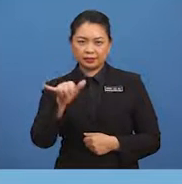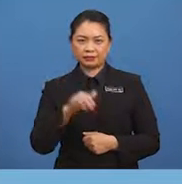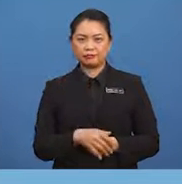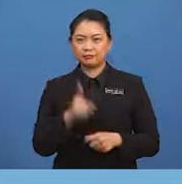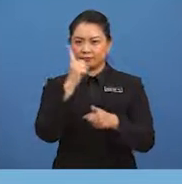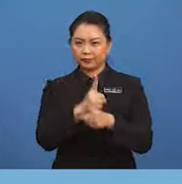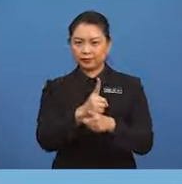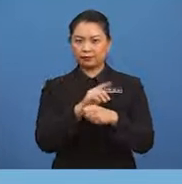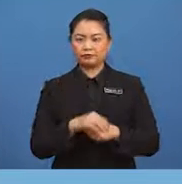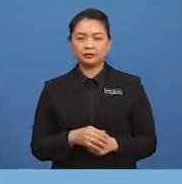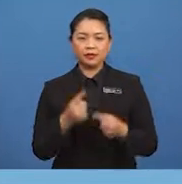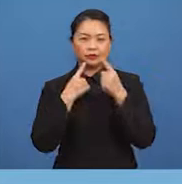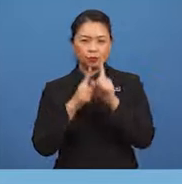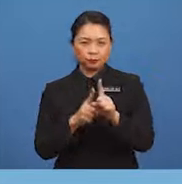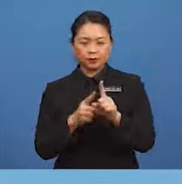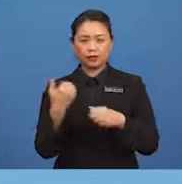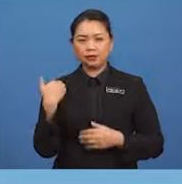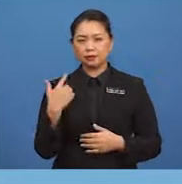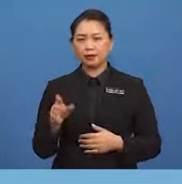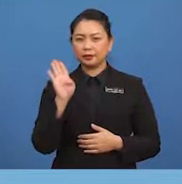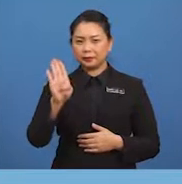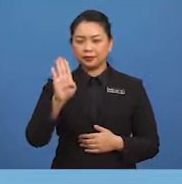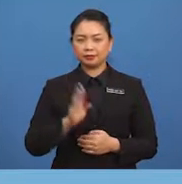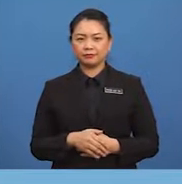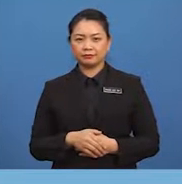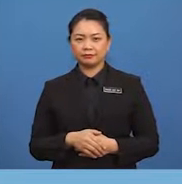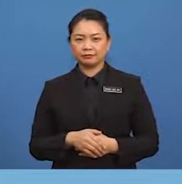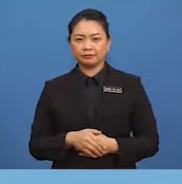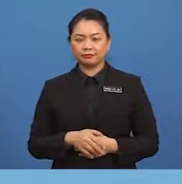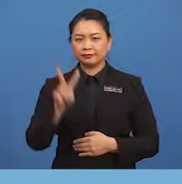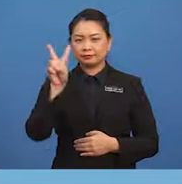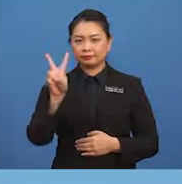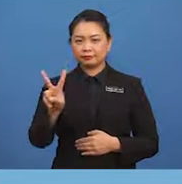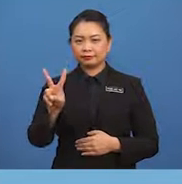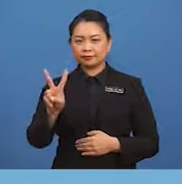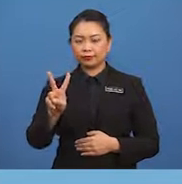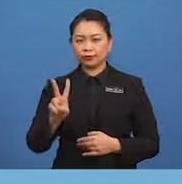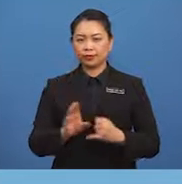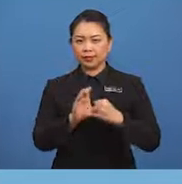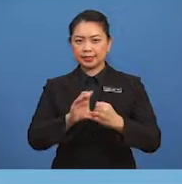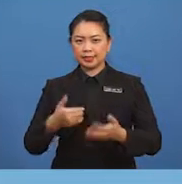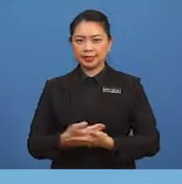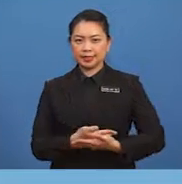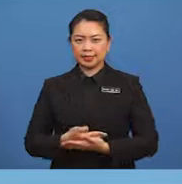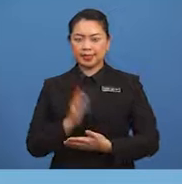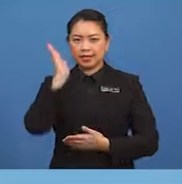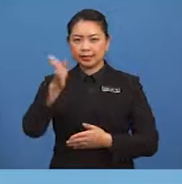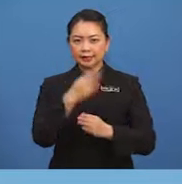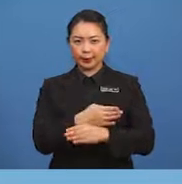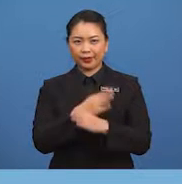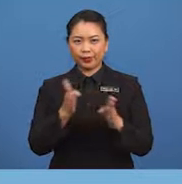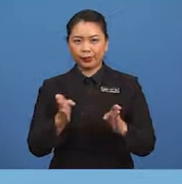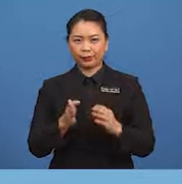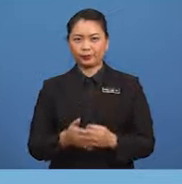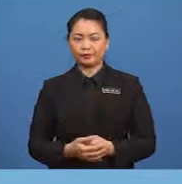Ya, betul. Jawapannya adalah B, iaitu dua sel anak yang akan